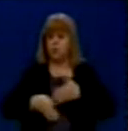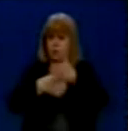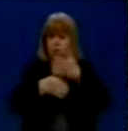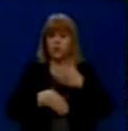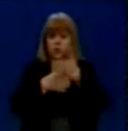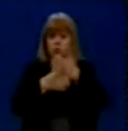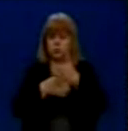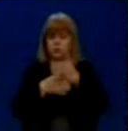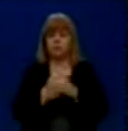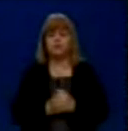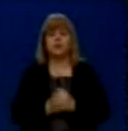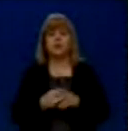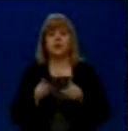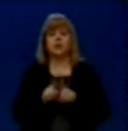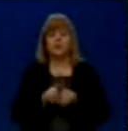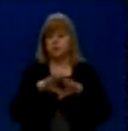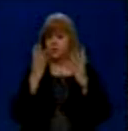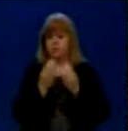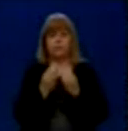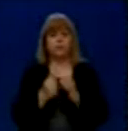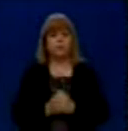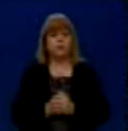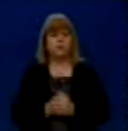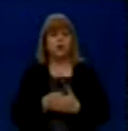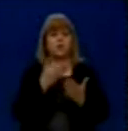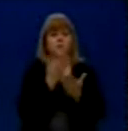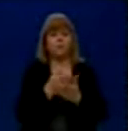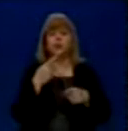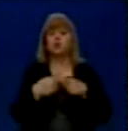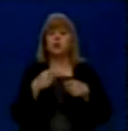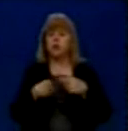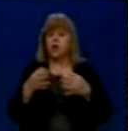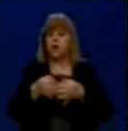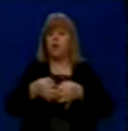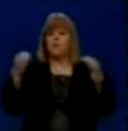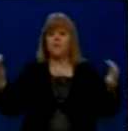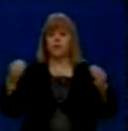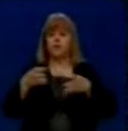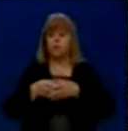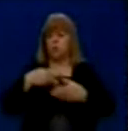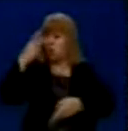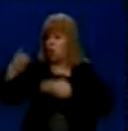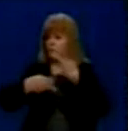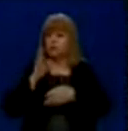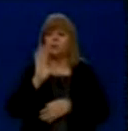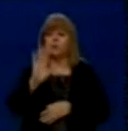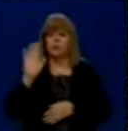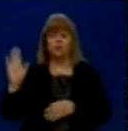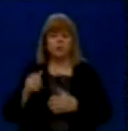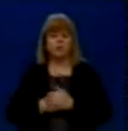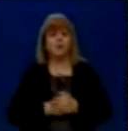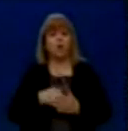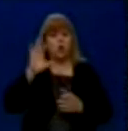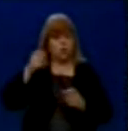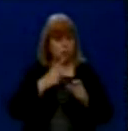zhvillimin e këtij sektori si një tërësi dhe të ofrojë një qasje transparente në punën e komisioneve të veta,